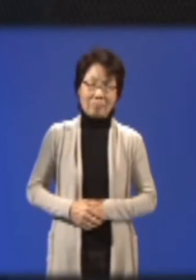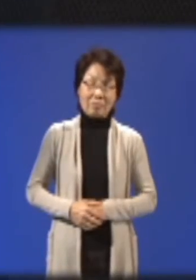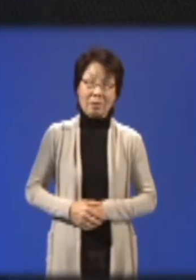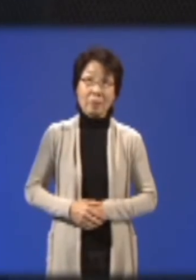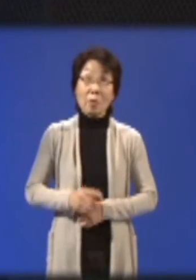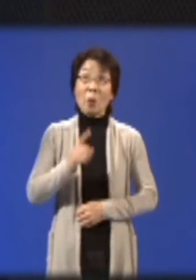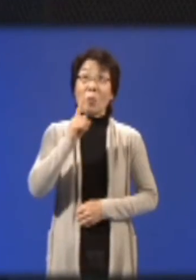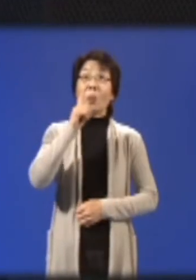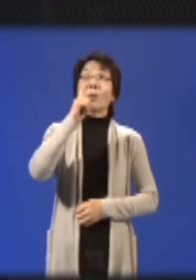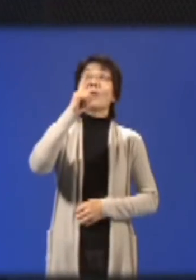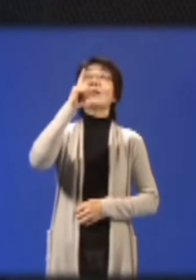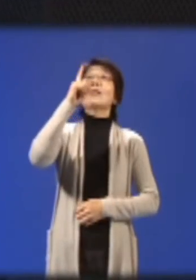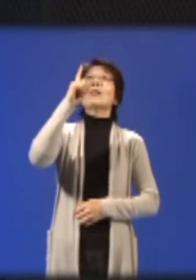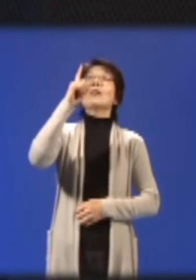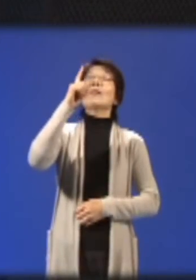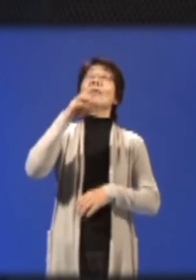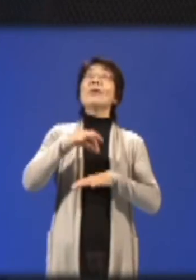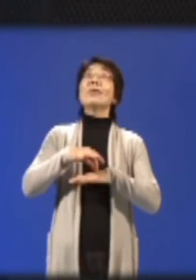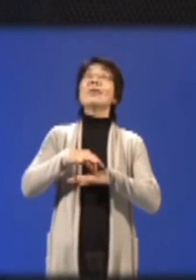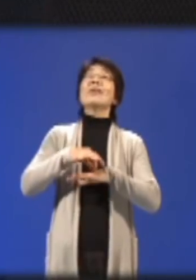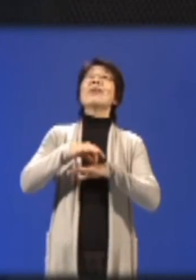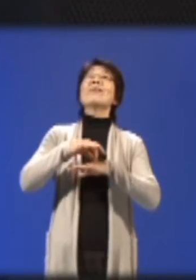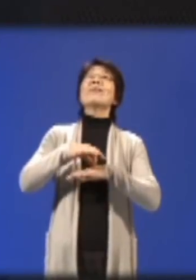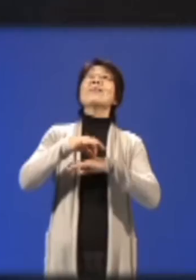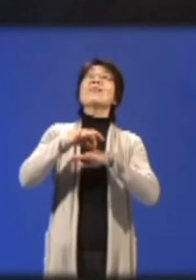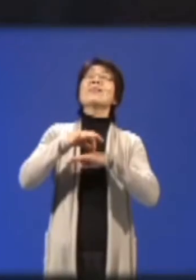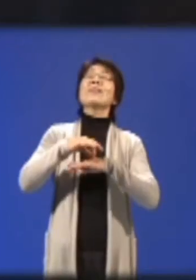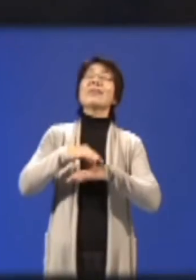わあ、めっちゃ見やすいわ。